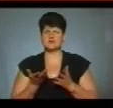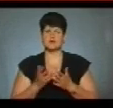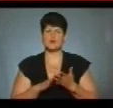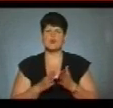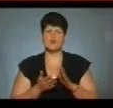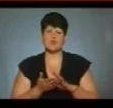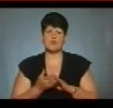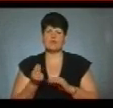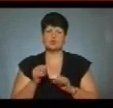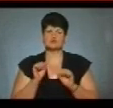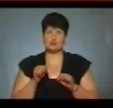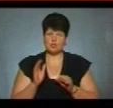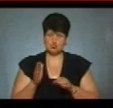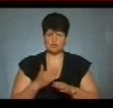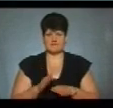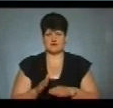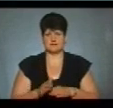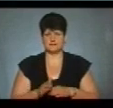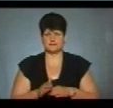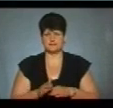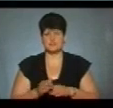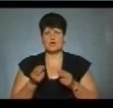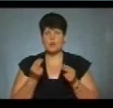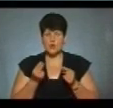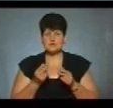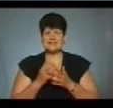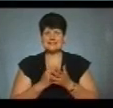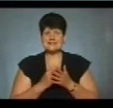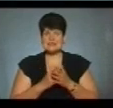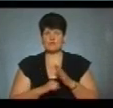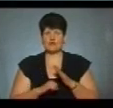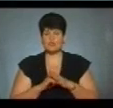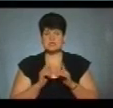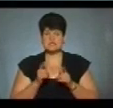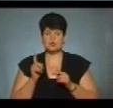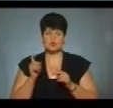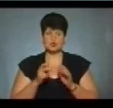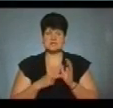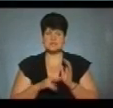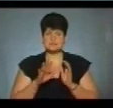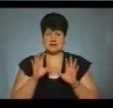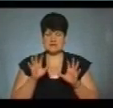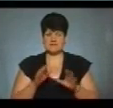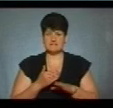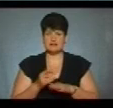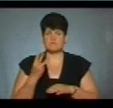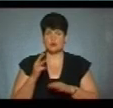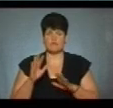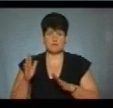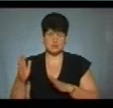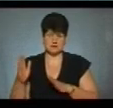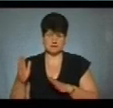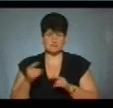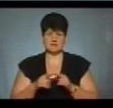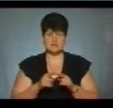умов кошти можуть бути виділені? Значить, кошти з резервного фонду, згідно 175 статті, виділяються в трьох випадках.